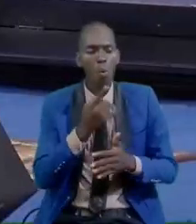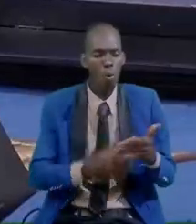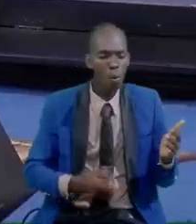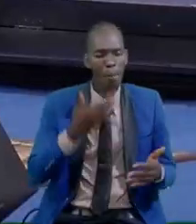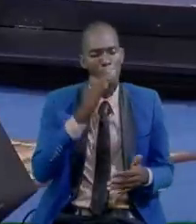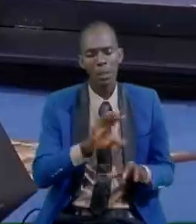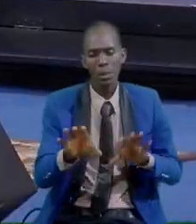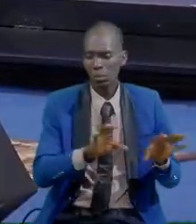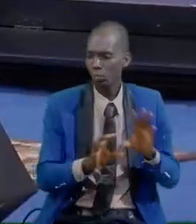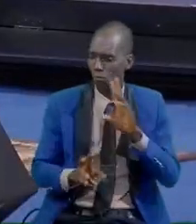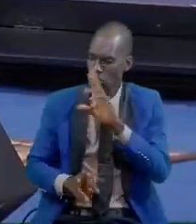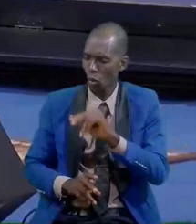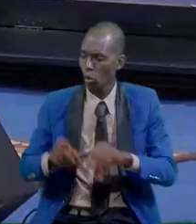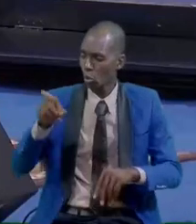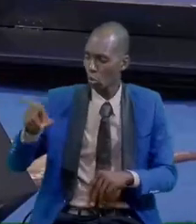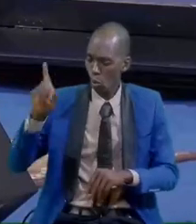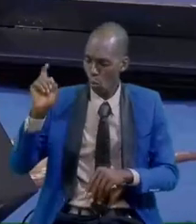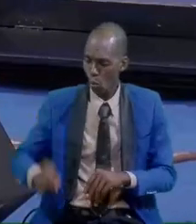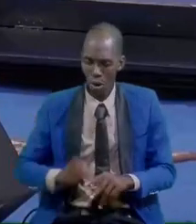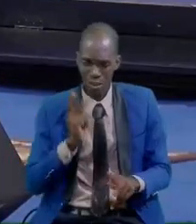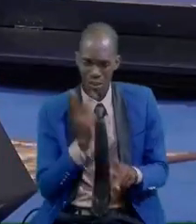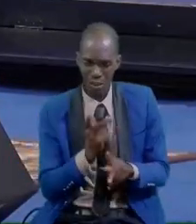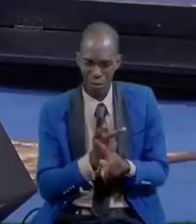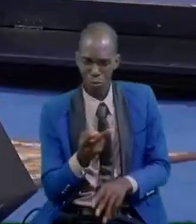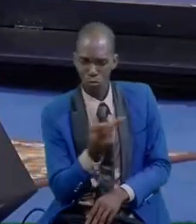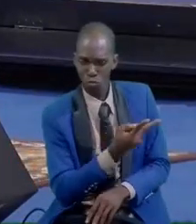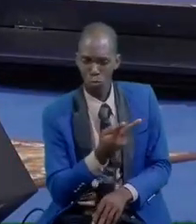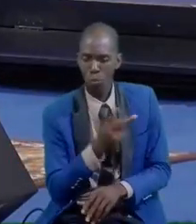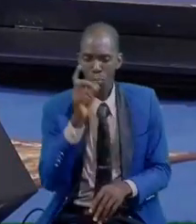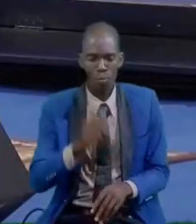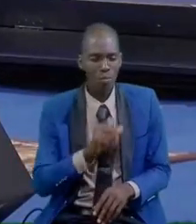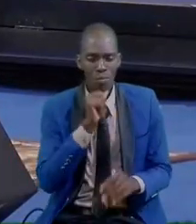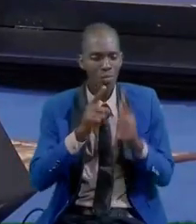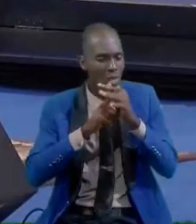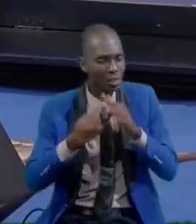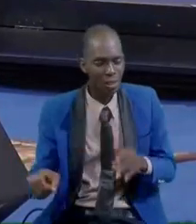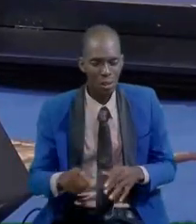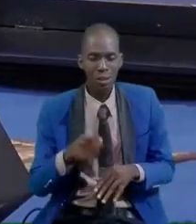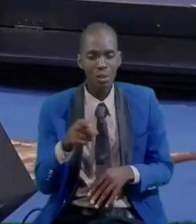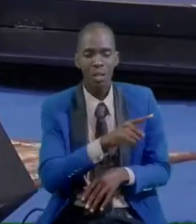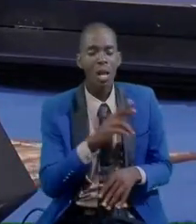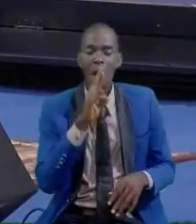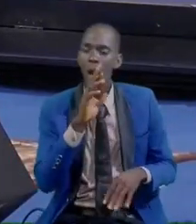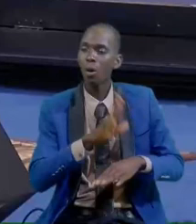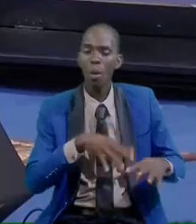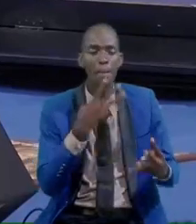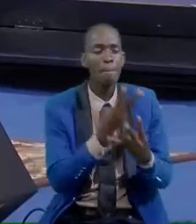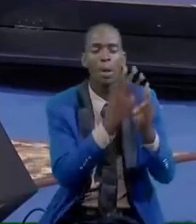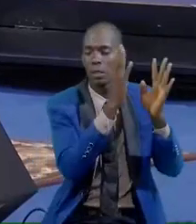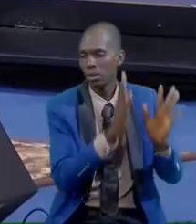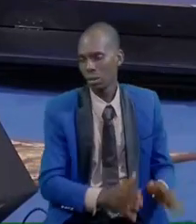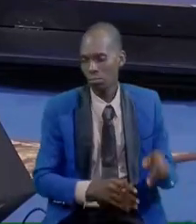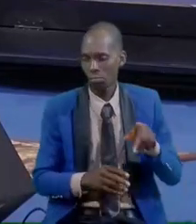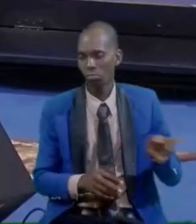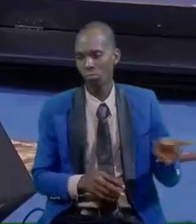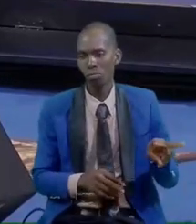en sécurité là-bas. Ils ne doivent pas sortir. Ils sont prisonniers. Qu'est-ce qu'ils ont